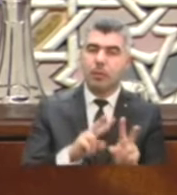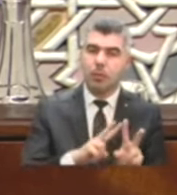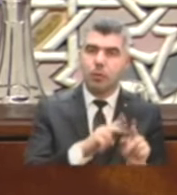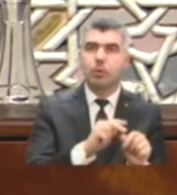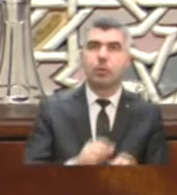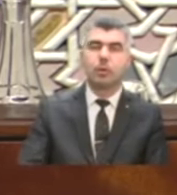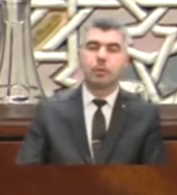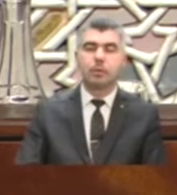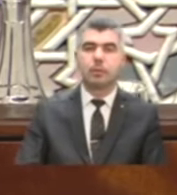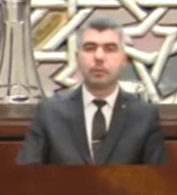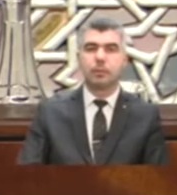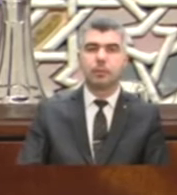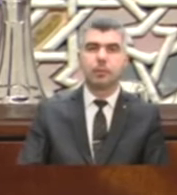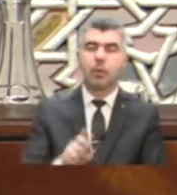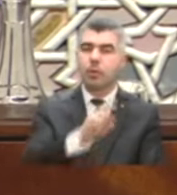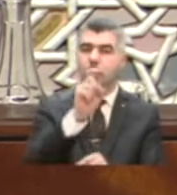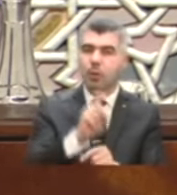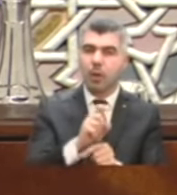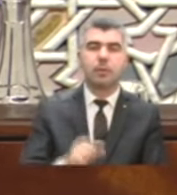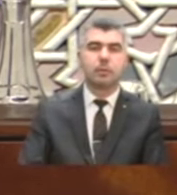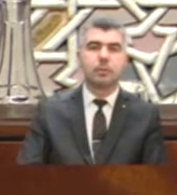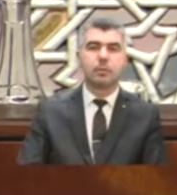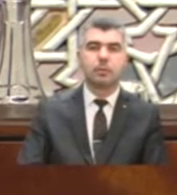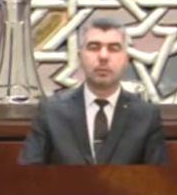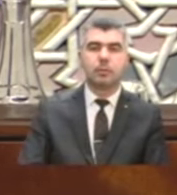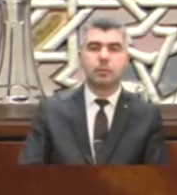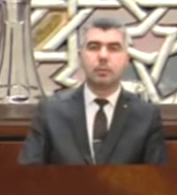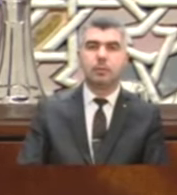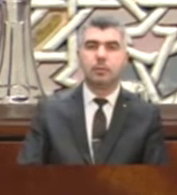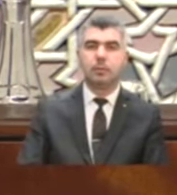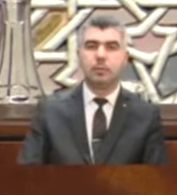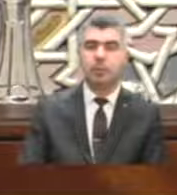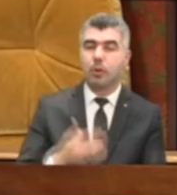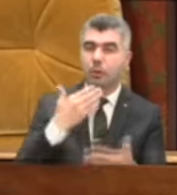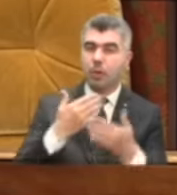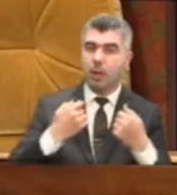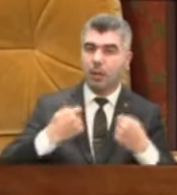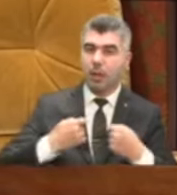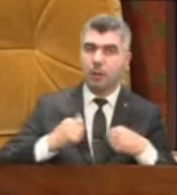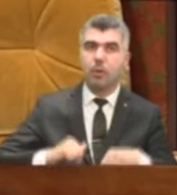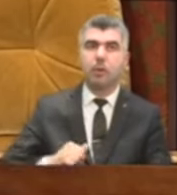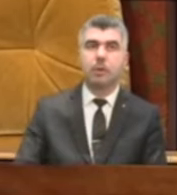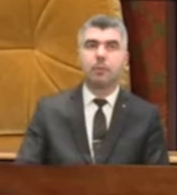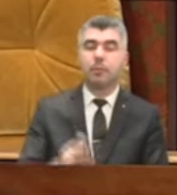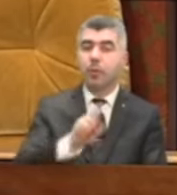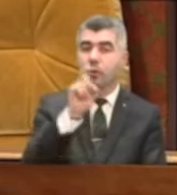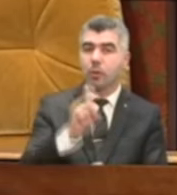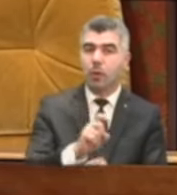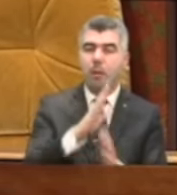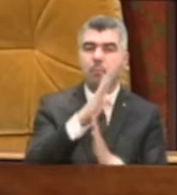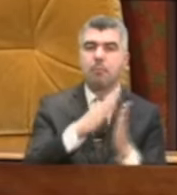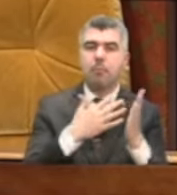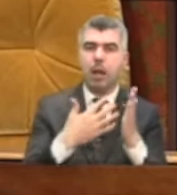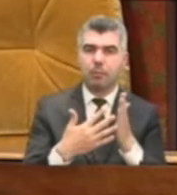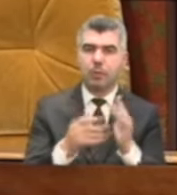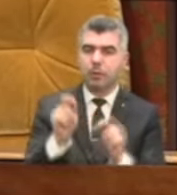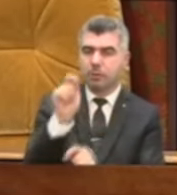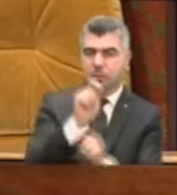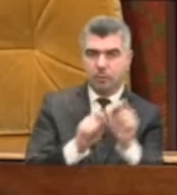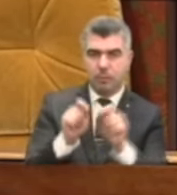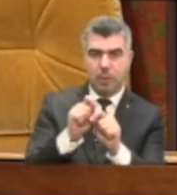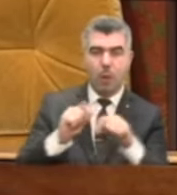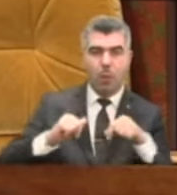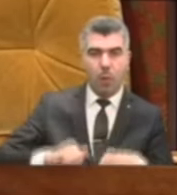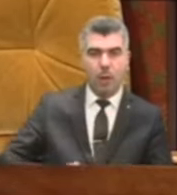الاجتماعي، فليتفضل أحد. تفضلي سيدة النائبة محترم. شكرا سيد الرئيس. سيدة الوزيرة، نسائلكم عن البرامج التي يعدها قطاعكم